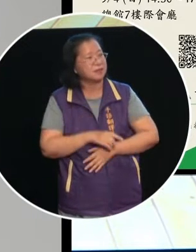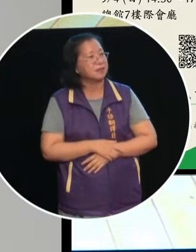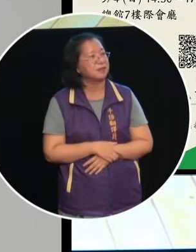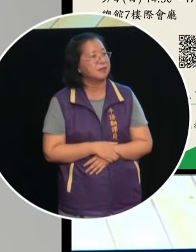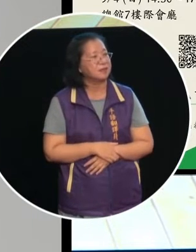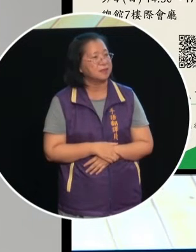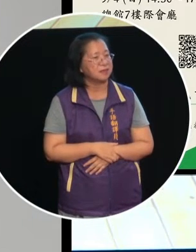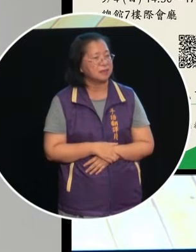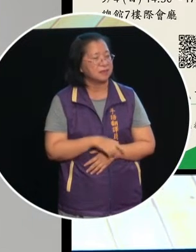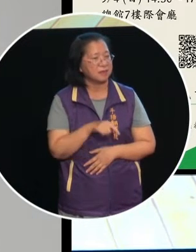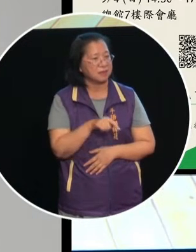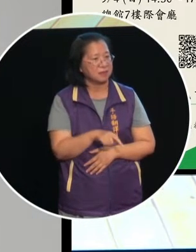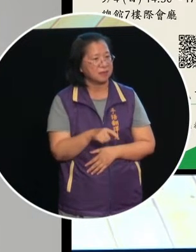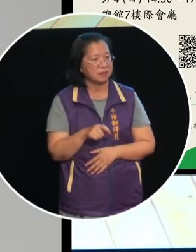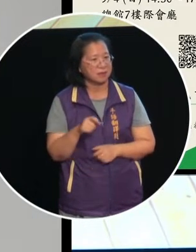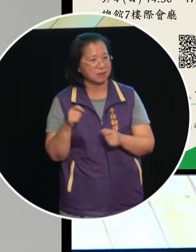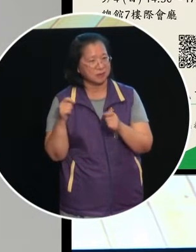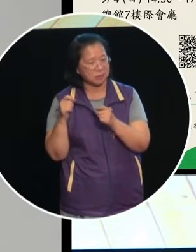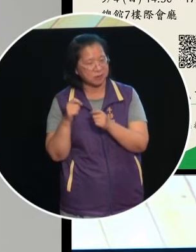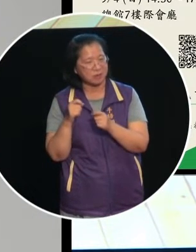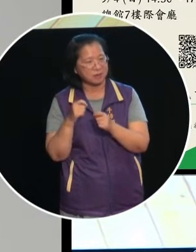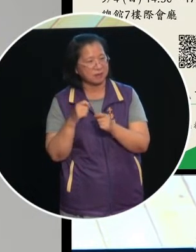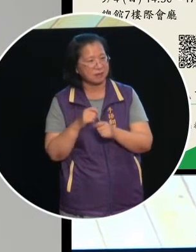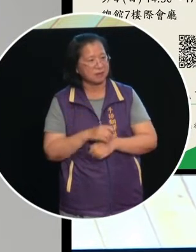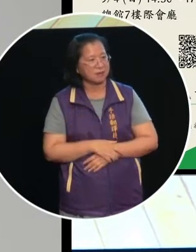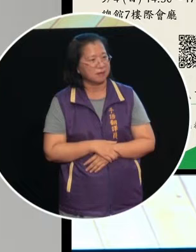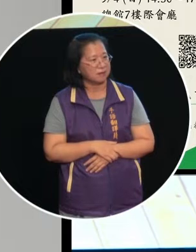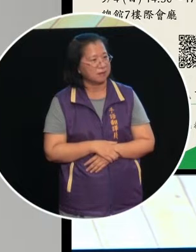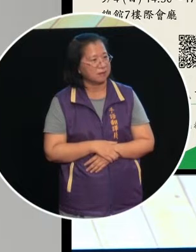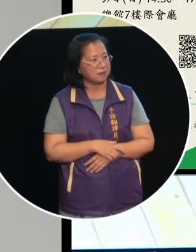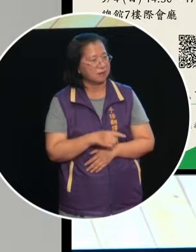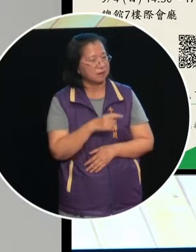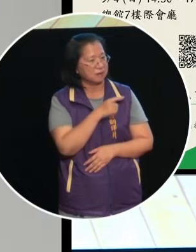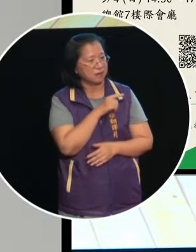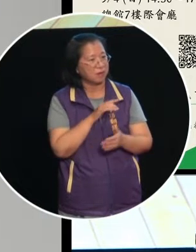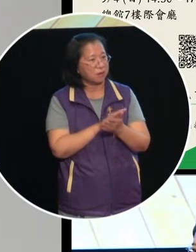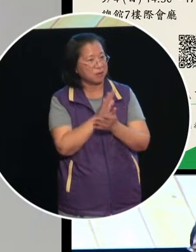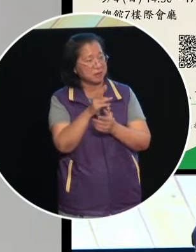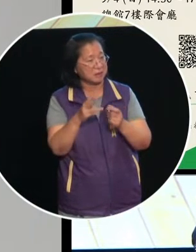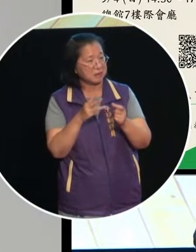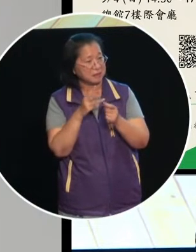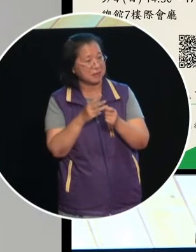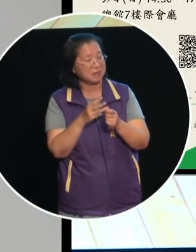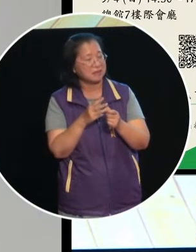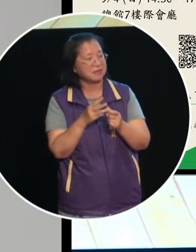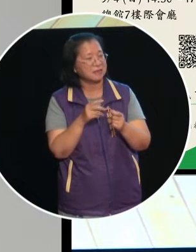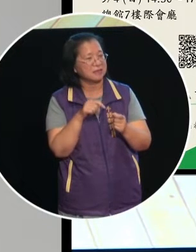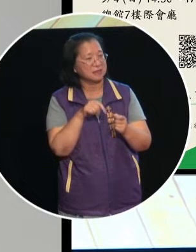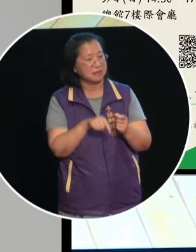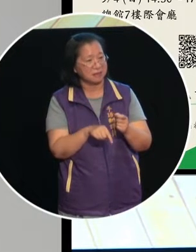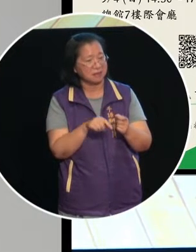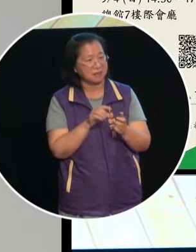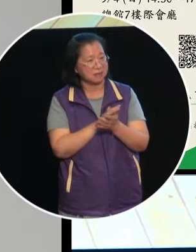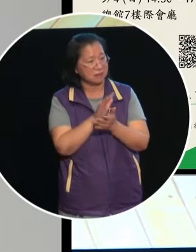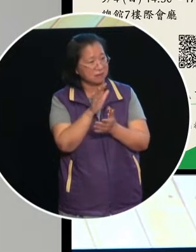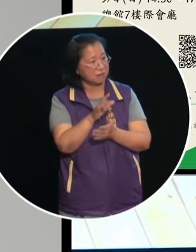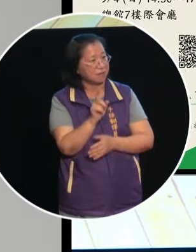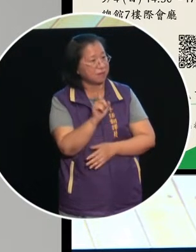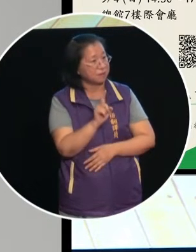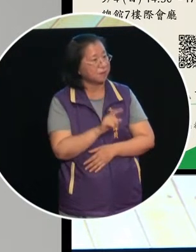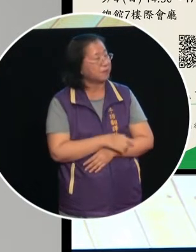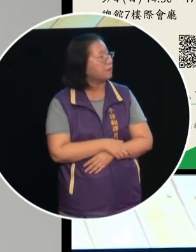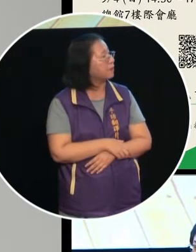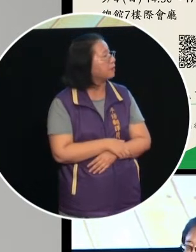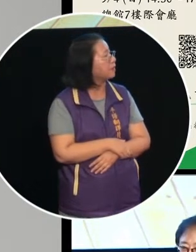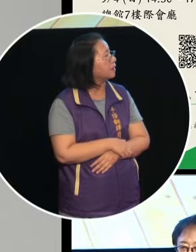经过今年的众议院选举，未来三年日本完全没有选举。台